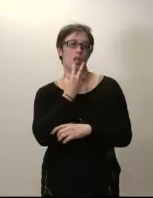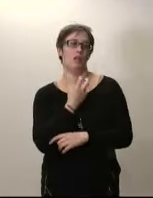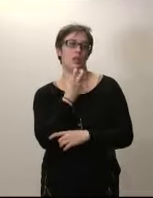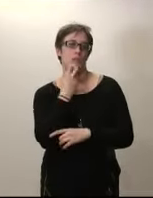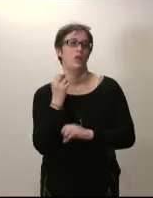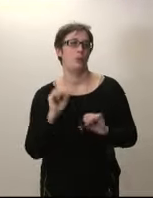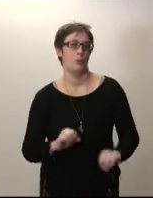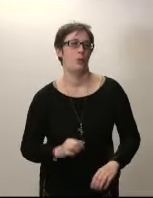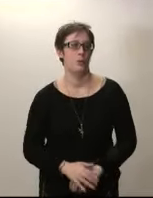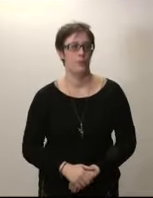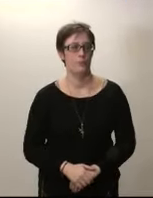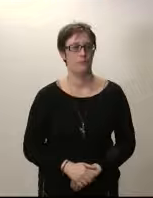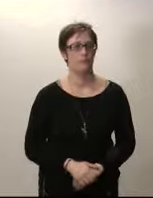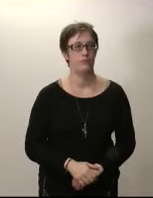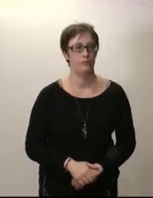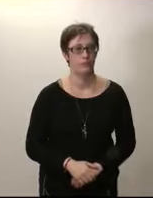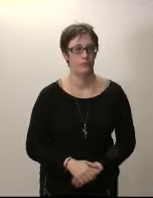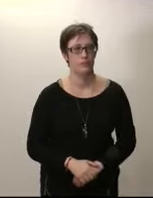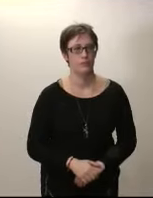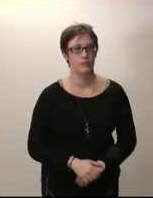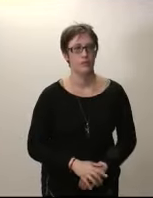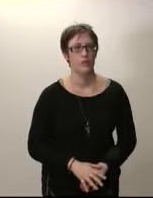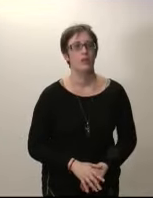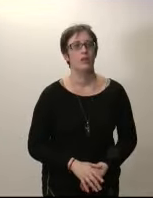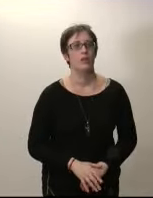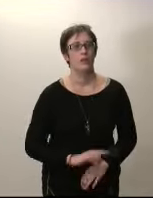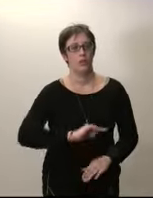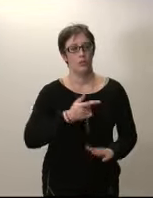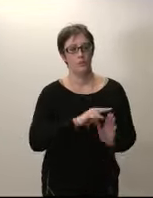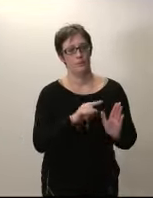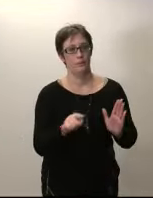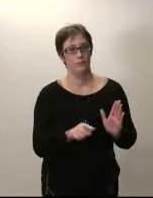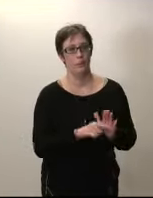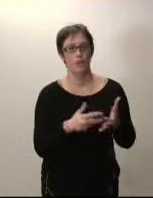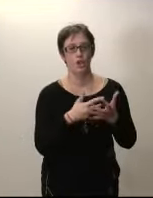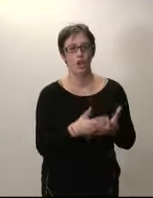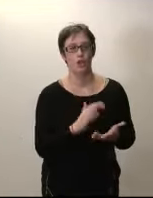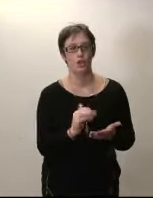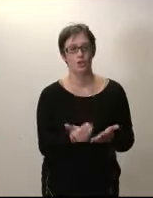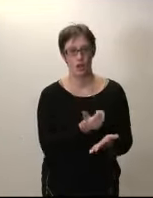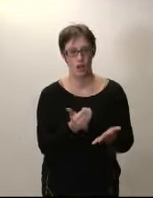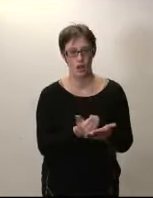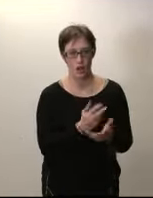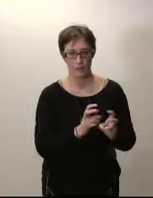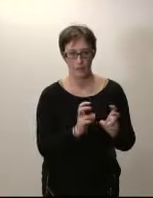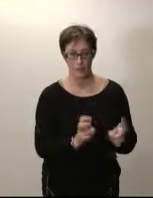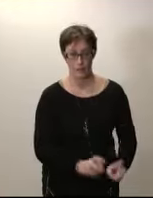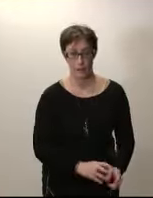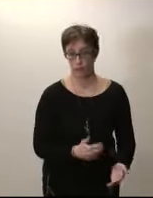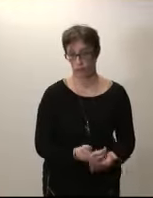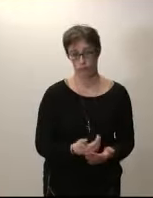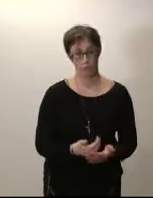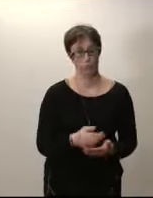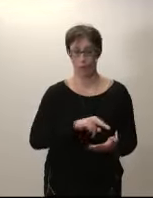commence. Alors, la baisse des charges salariales, je l'ai indiqué, hein, quand on regarde la